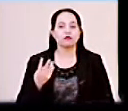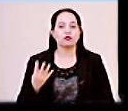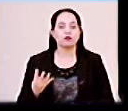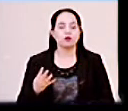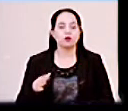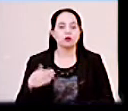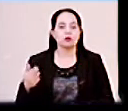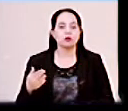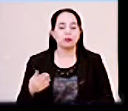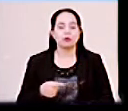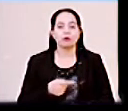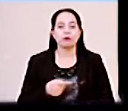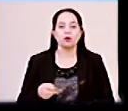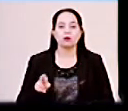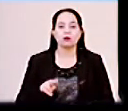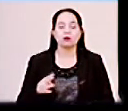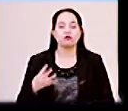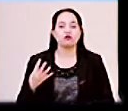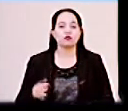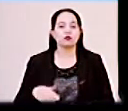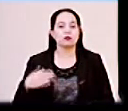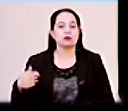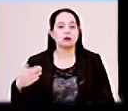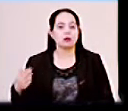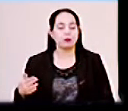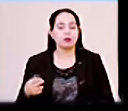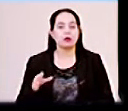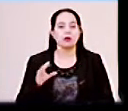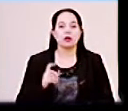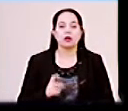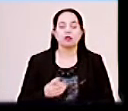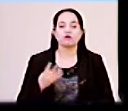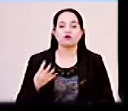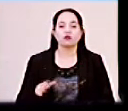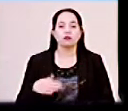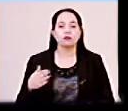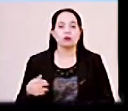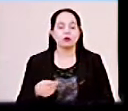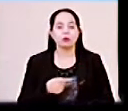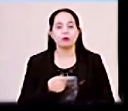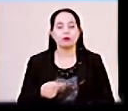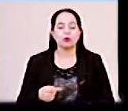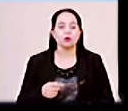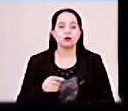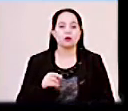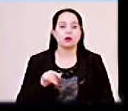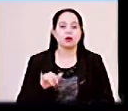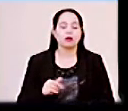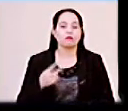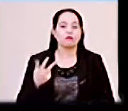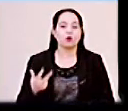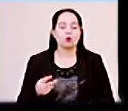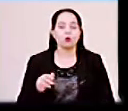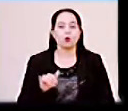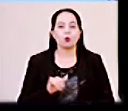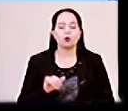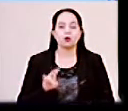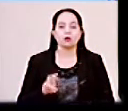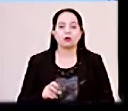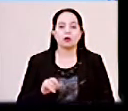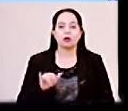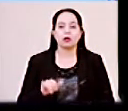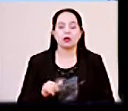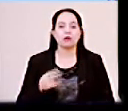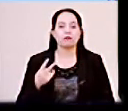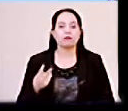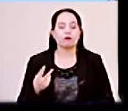четвертой степени минус d в четвертой степени. x в четвертой степени минус y в кубе умноженное на y